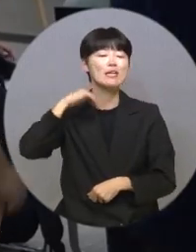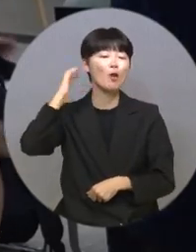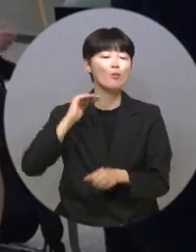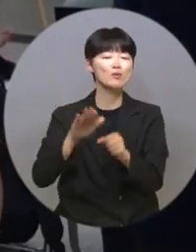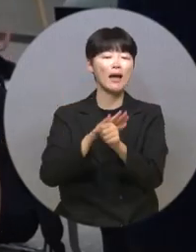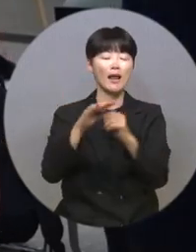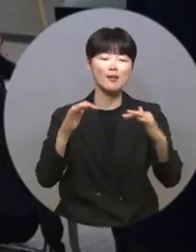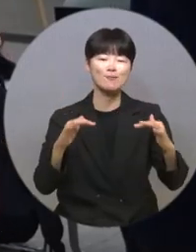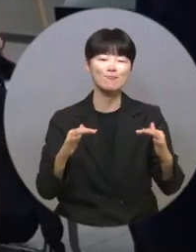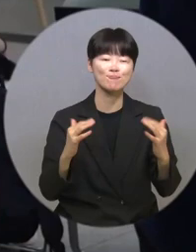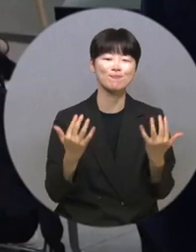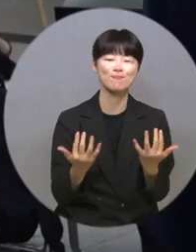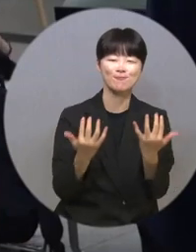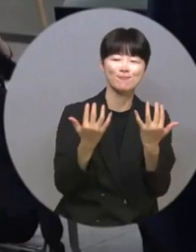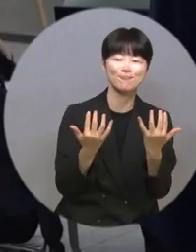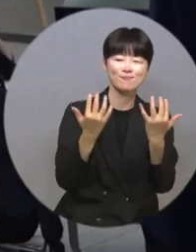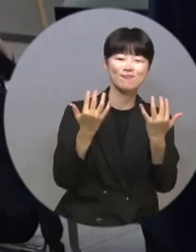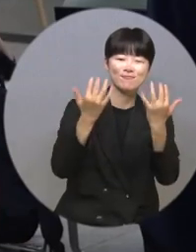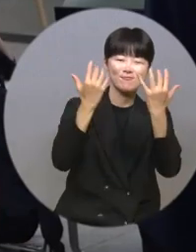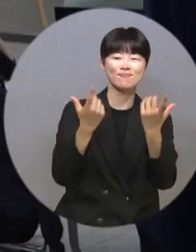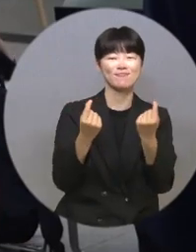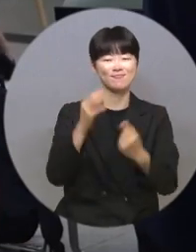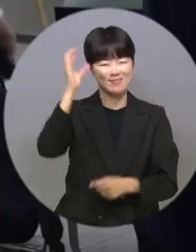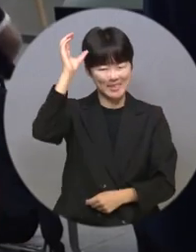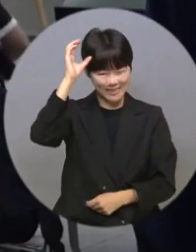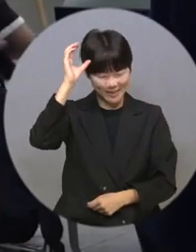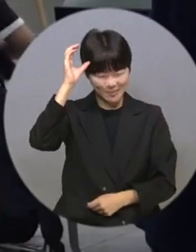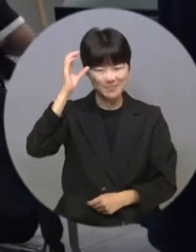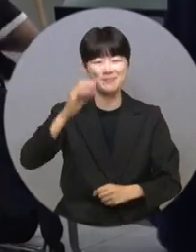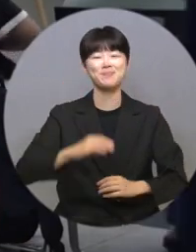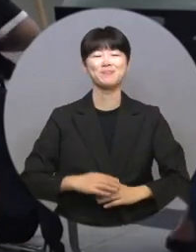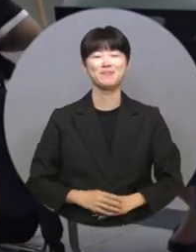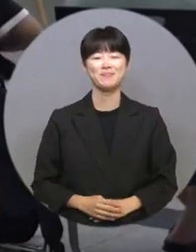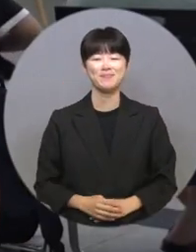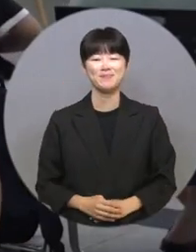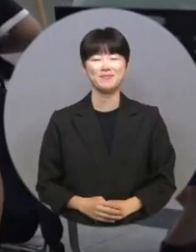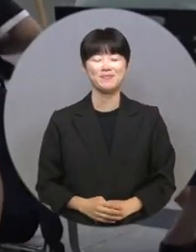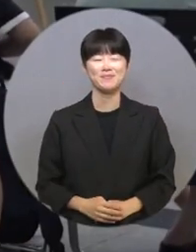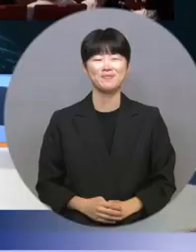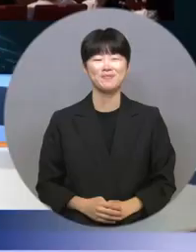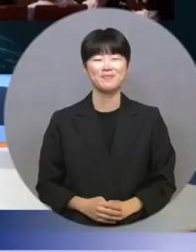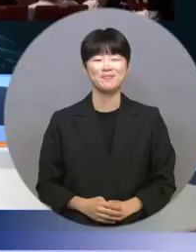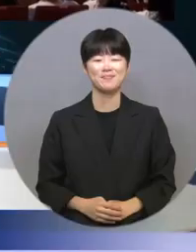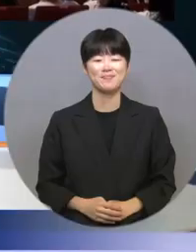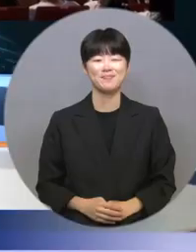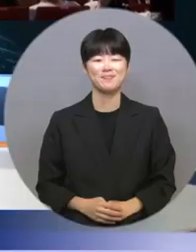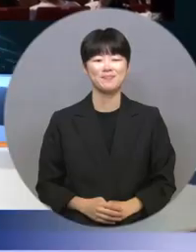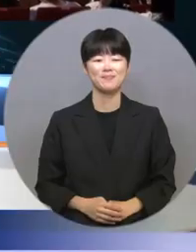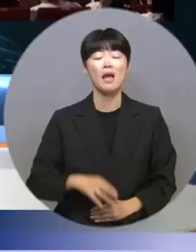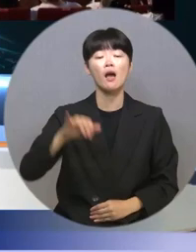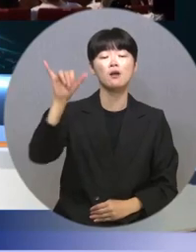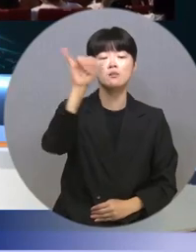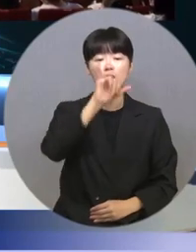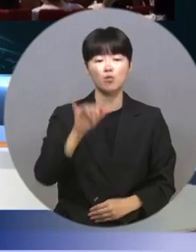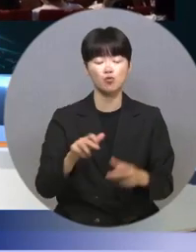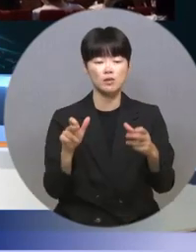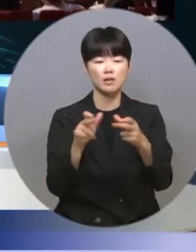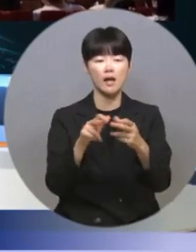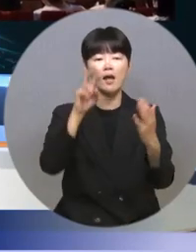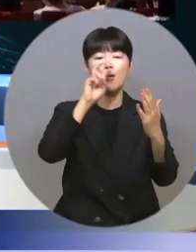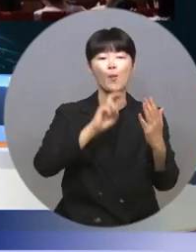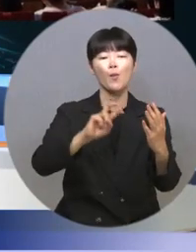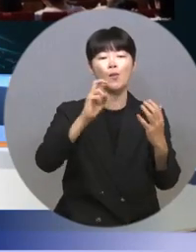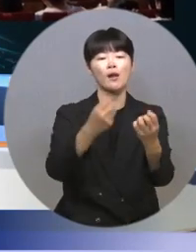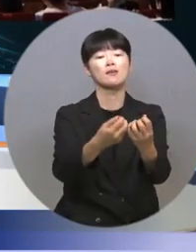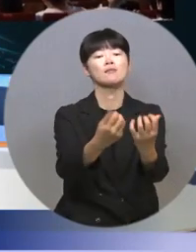사랑이 쑥쑥 자랄 것 같습니다. 복지TV 경기방송 정선입니다. 전국 장애인 합창단이